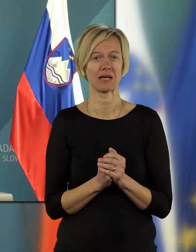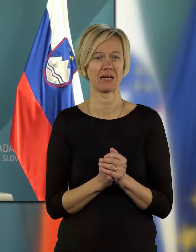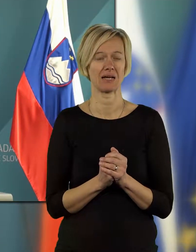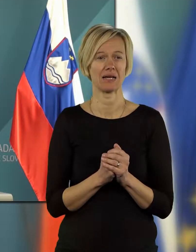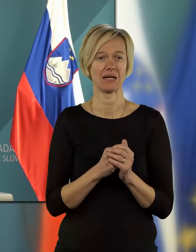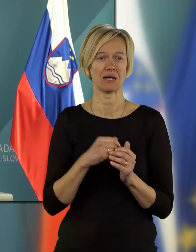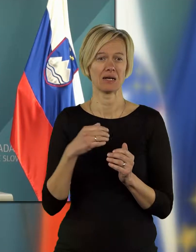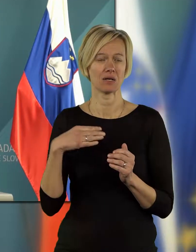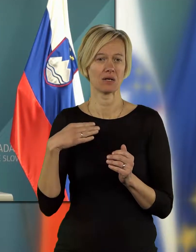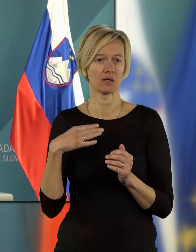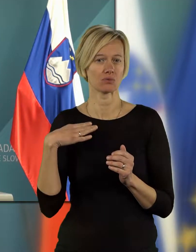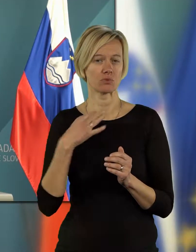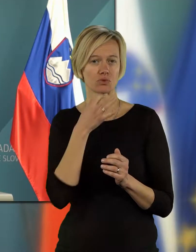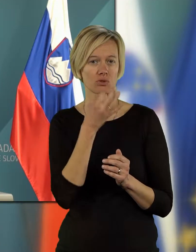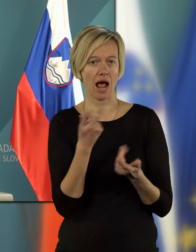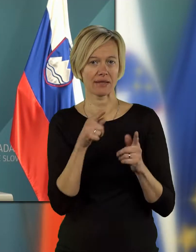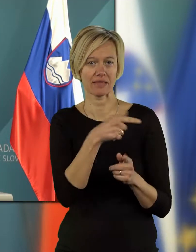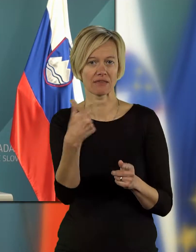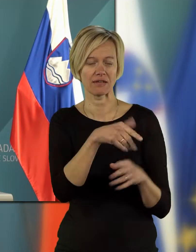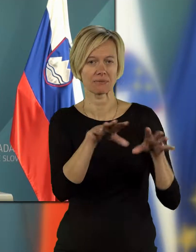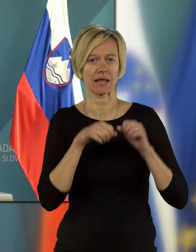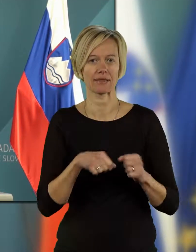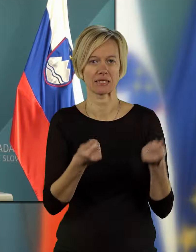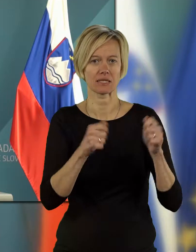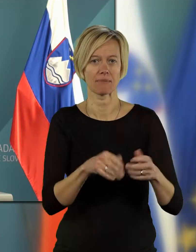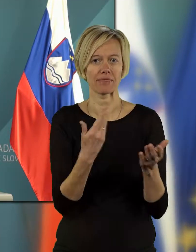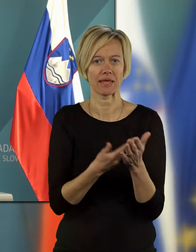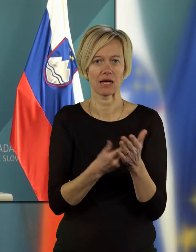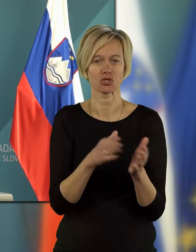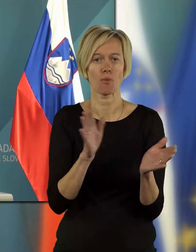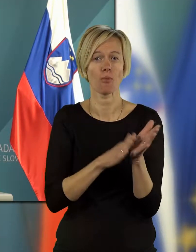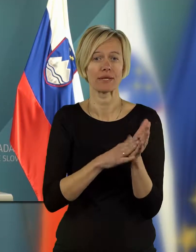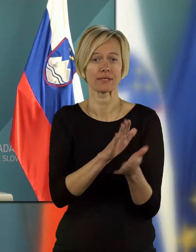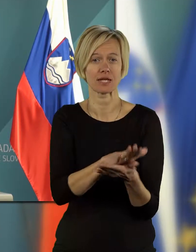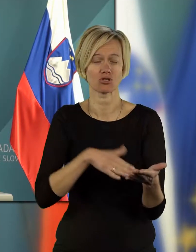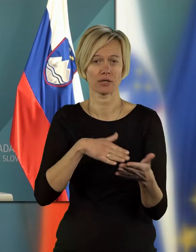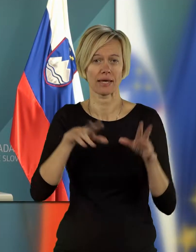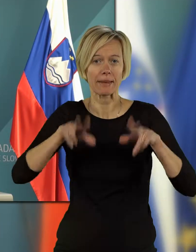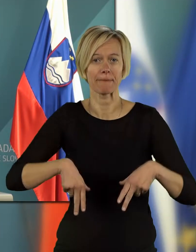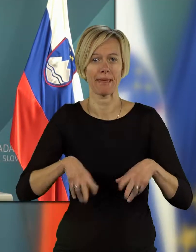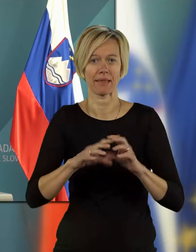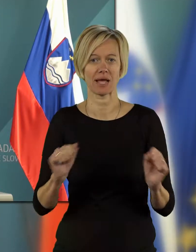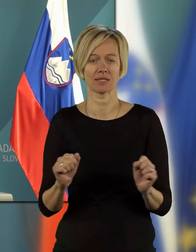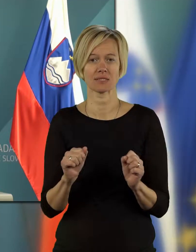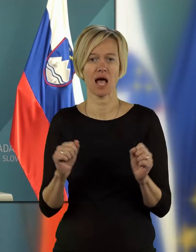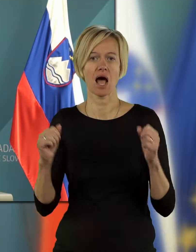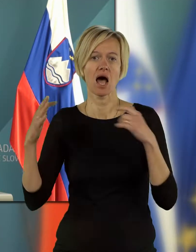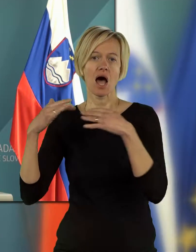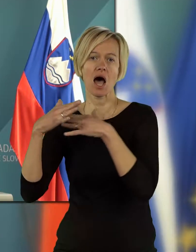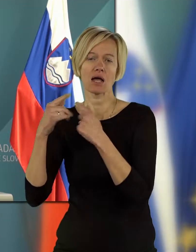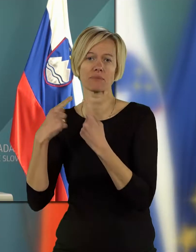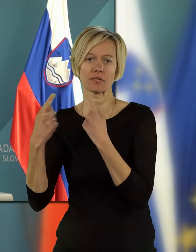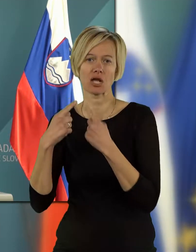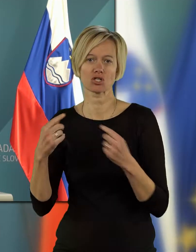Miha Orešnik, Kanala. Gospa Kozlovič, ali ta dva sprejeta sklepa dejansko pomenita začetek implementacije